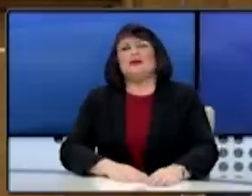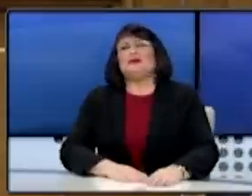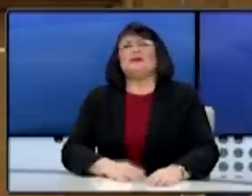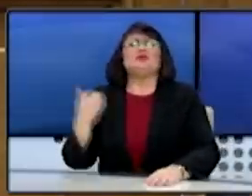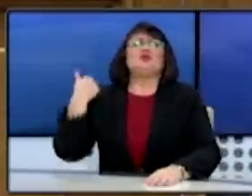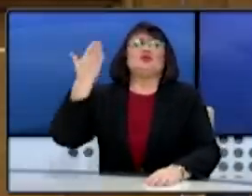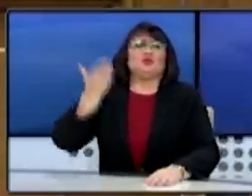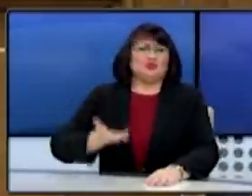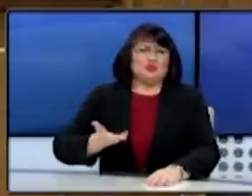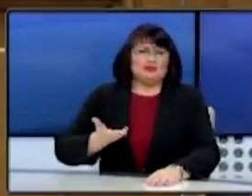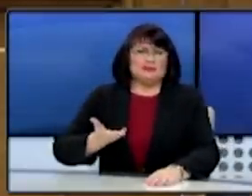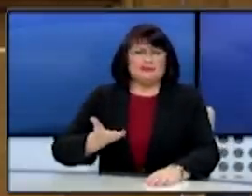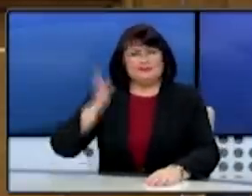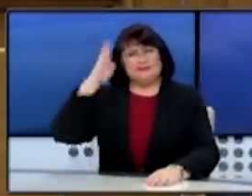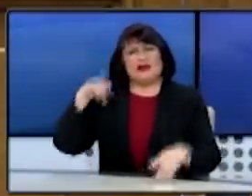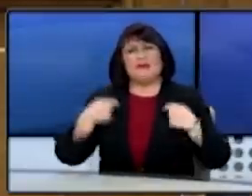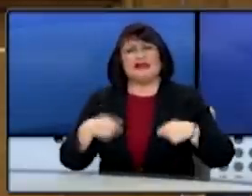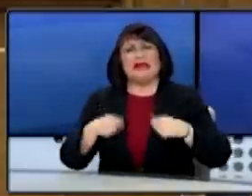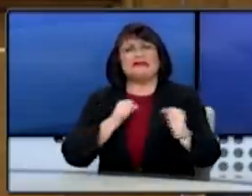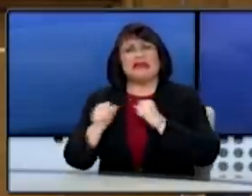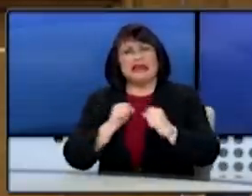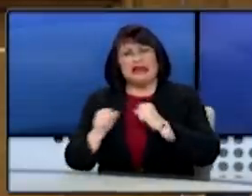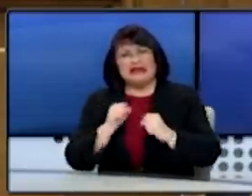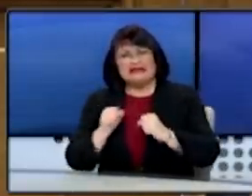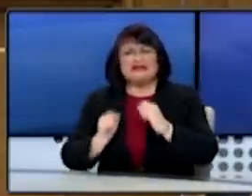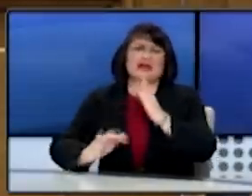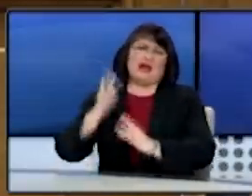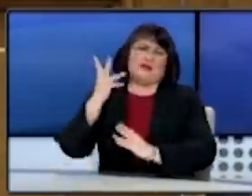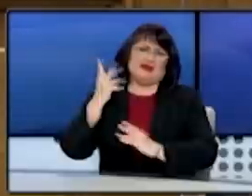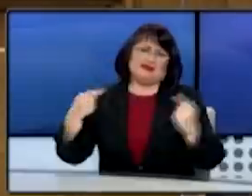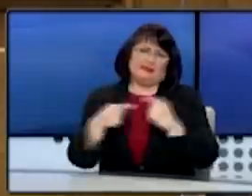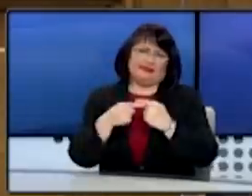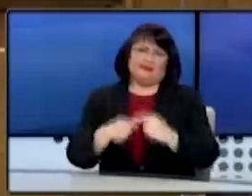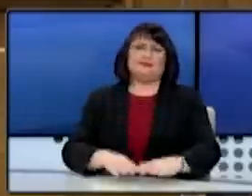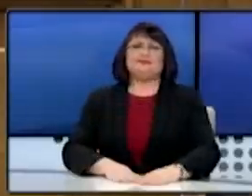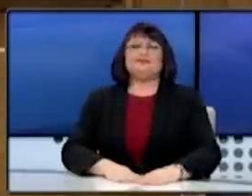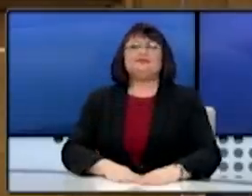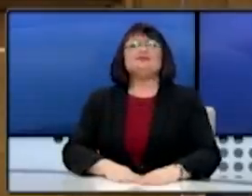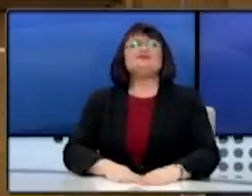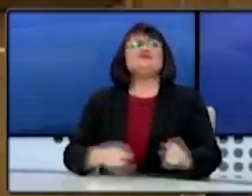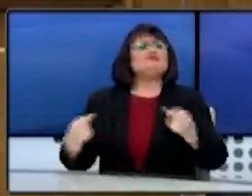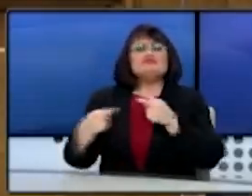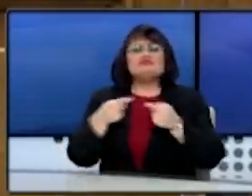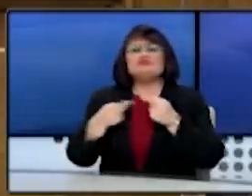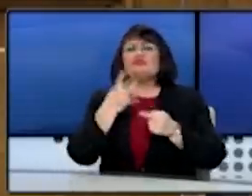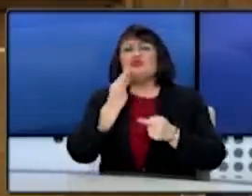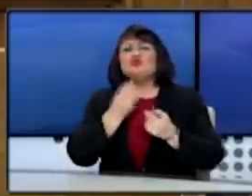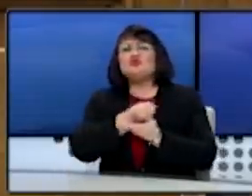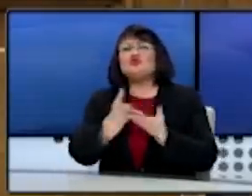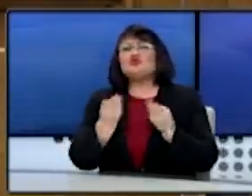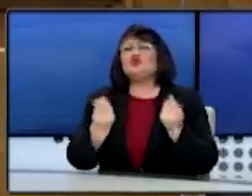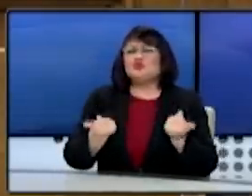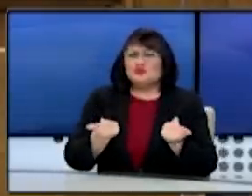φαύλο κύκλο μεταξύ καπιταλιστικής κρίσης και καπιταλιστικής ανάπτυξης. Και όλος ο καυγάς γίνεται για το ποια